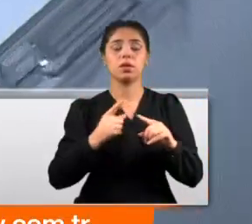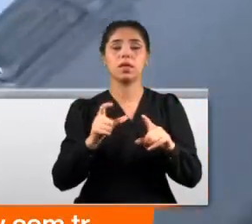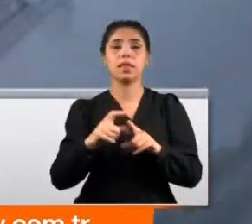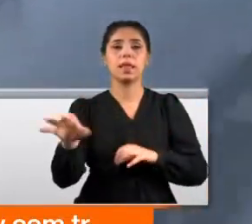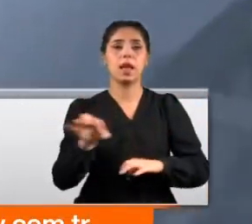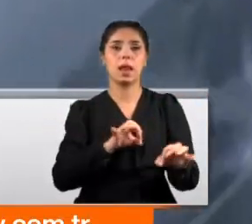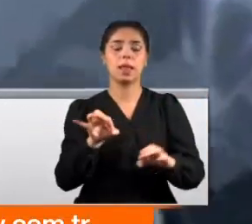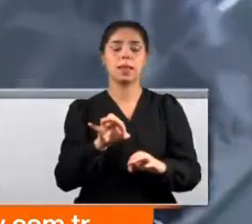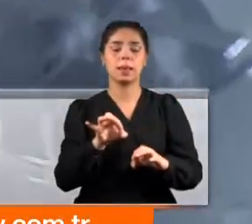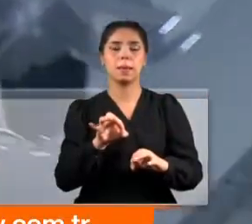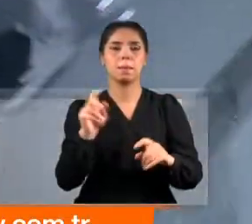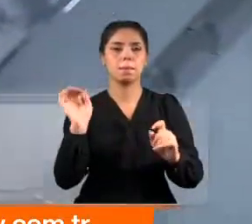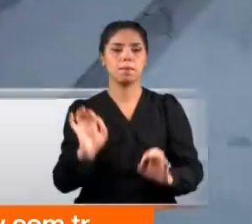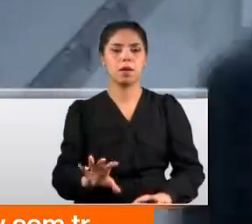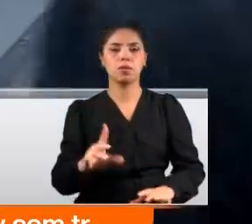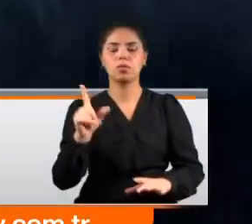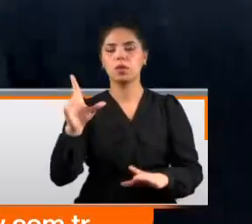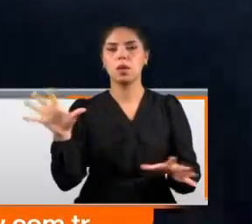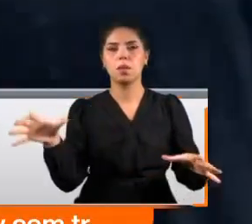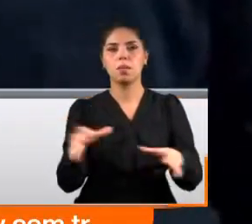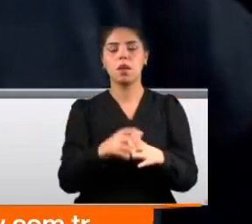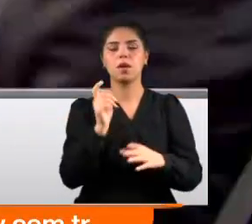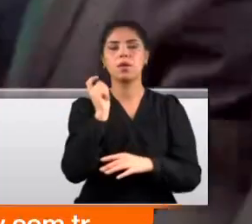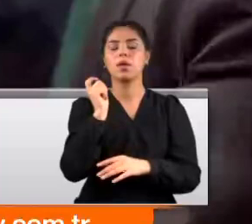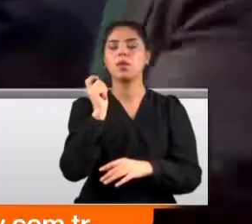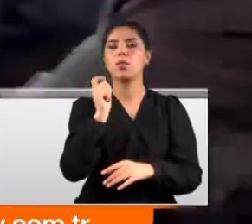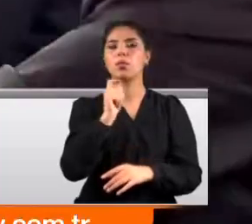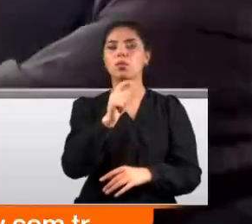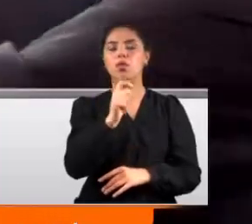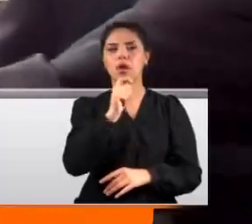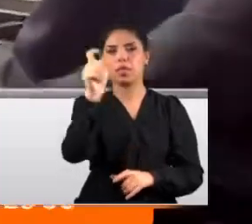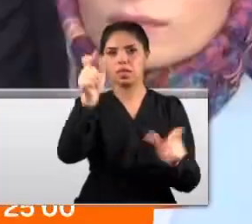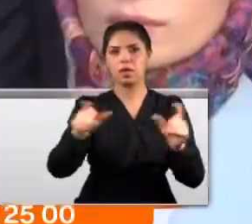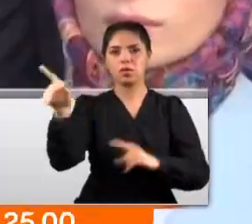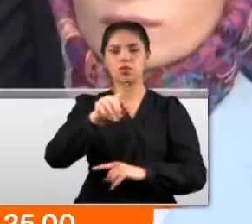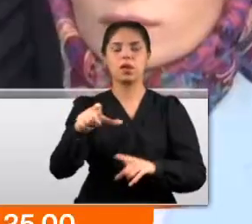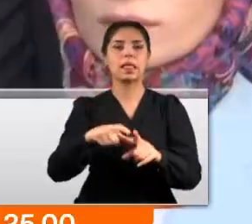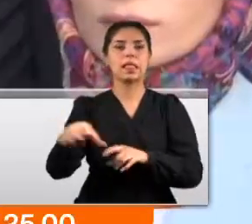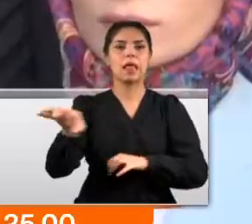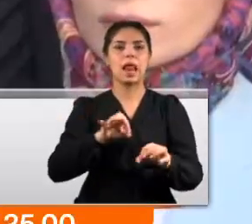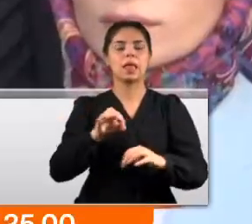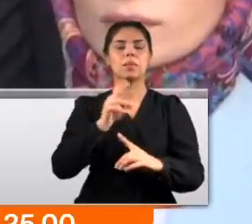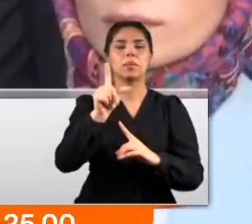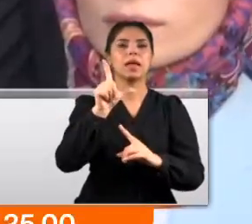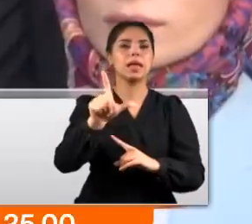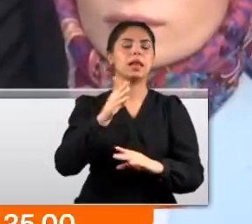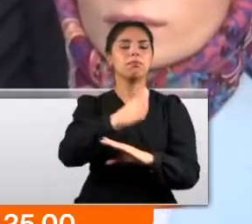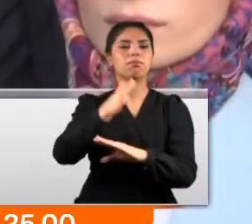düğmeye basarak attı Parti müfettişleri il il dolaşarak teşkilatı denetleyecek kulağını